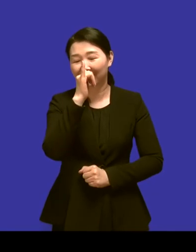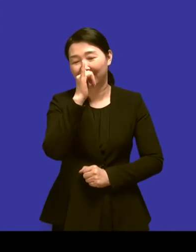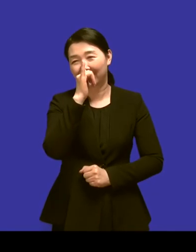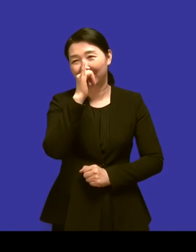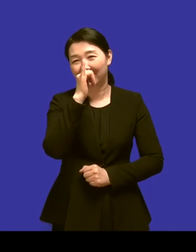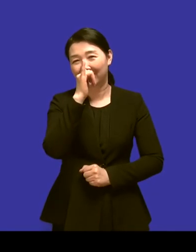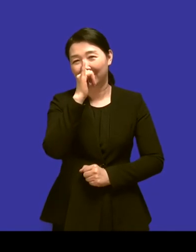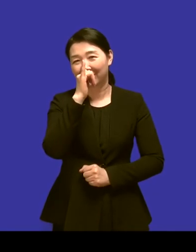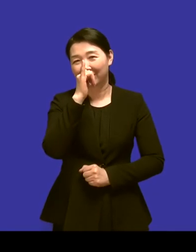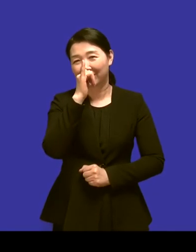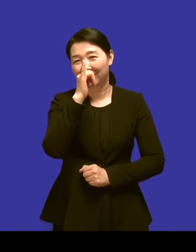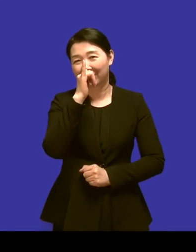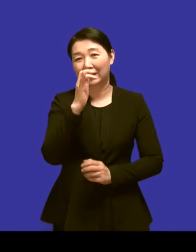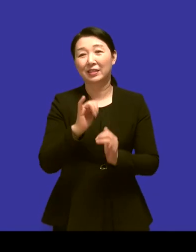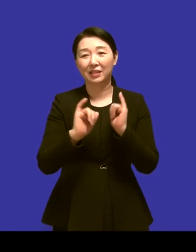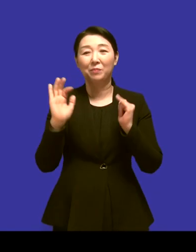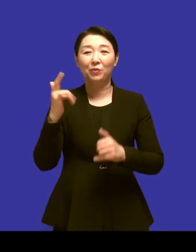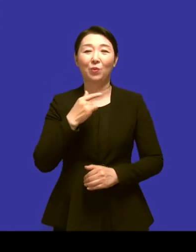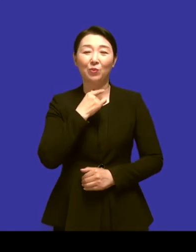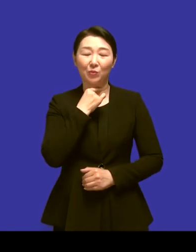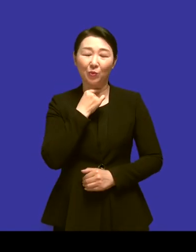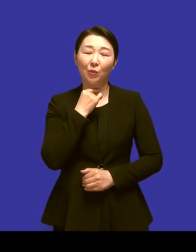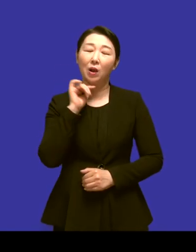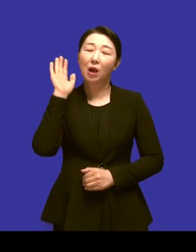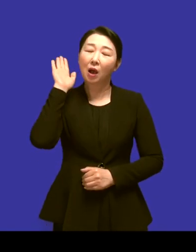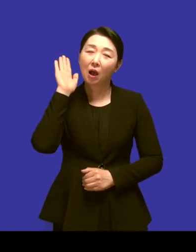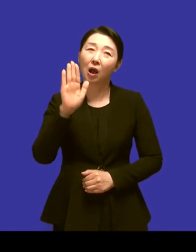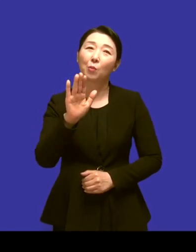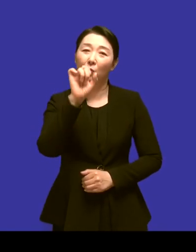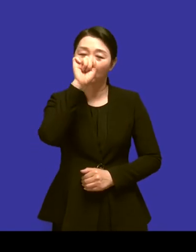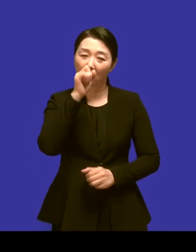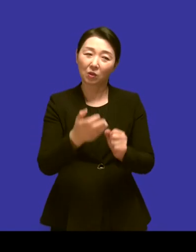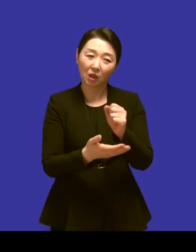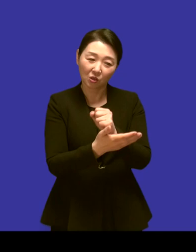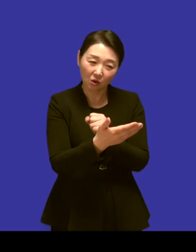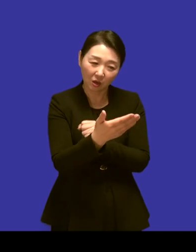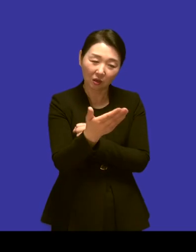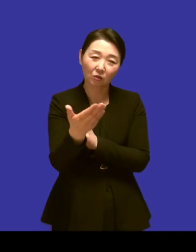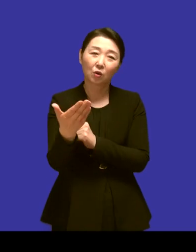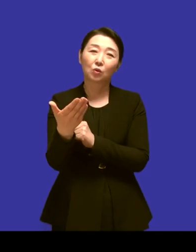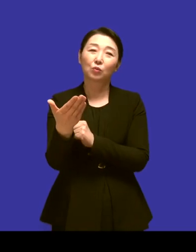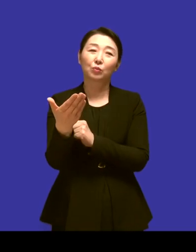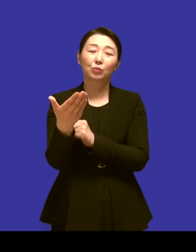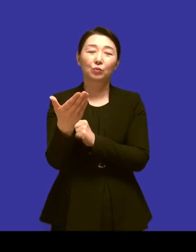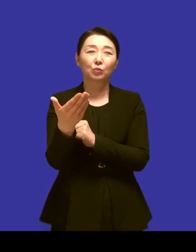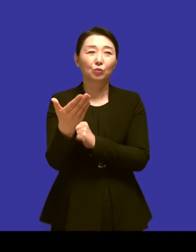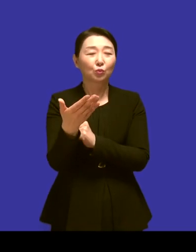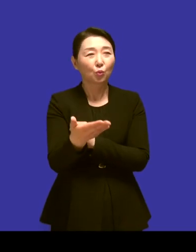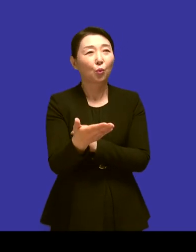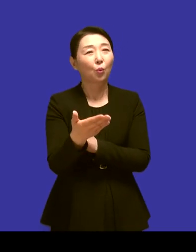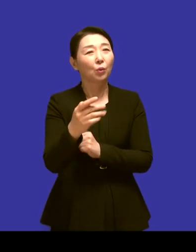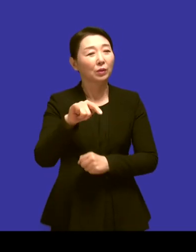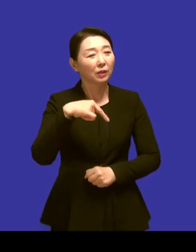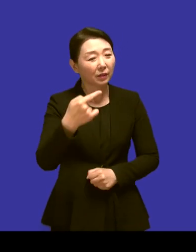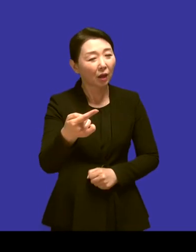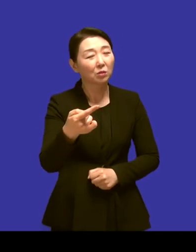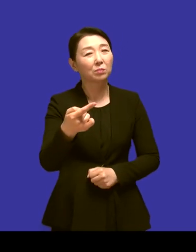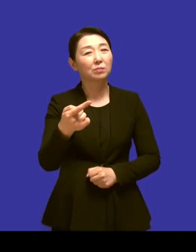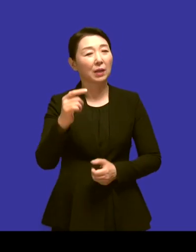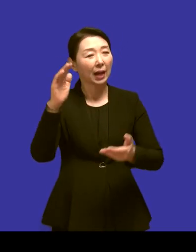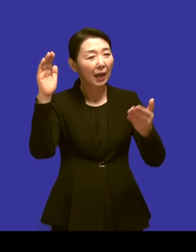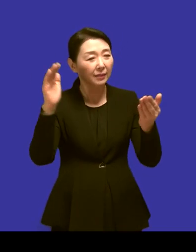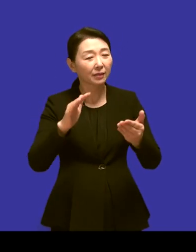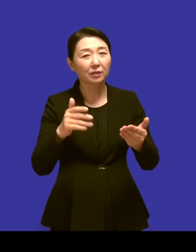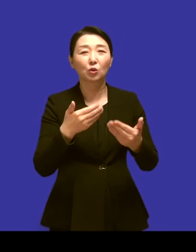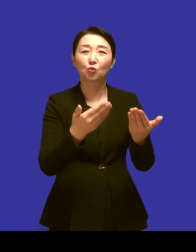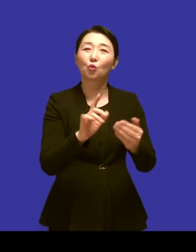돼서 어떻게 하면 더 선한 영향력을 다음 세대에게 줄 수 있을까를 제일 사실 많이 고민하는